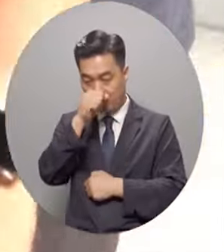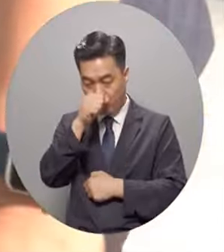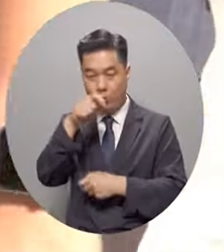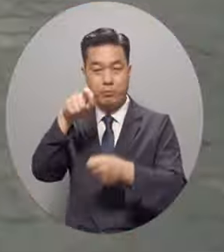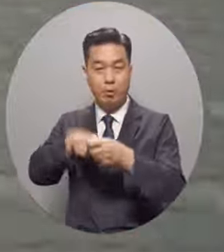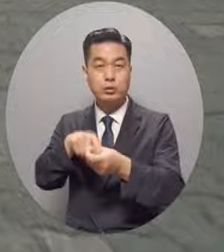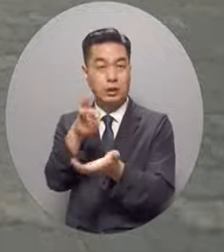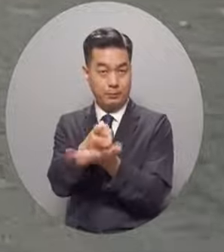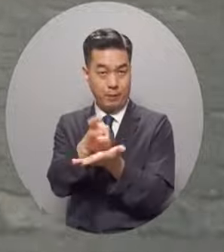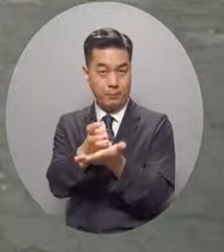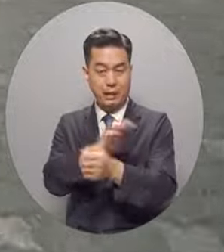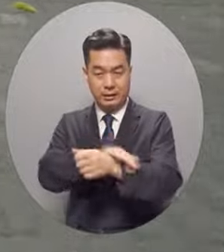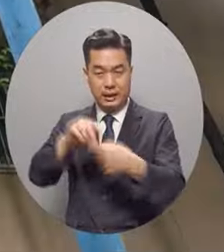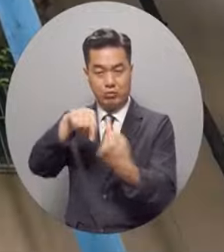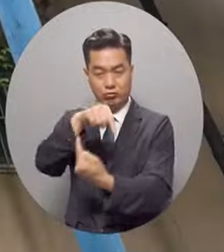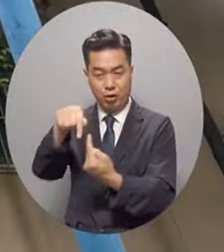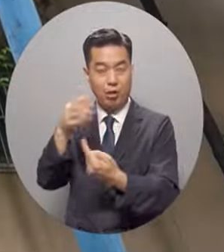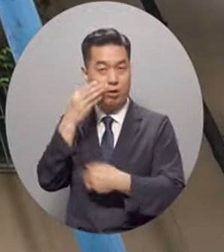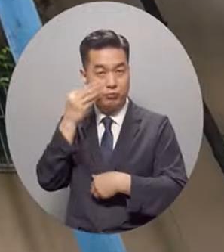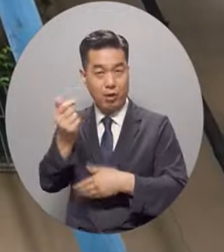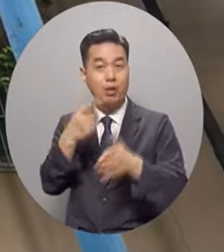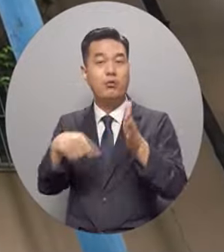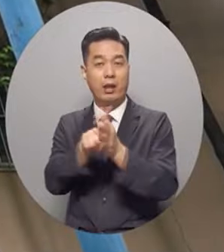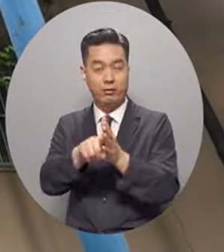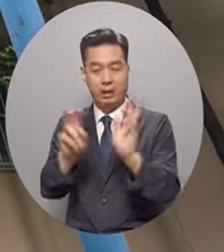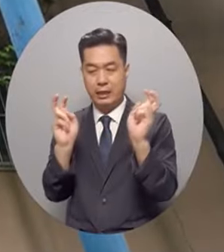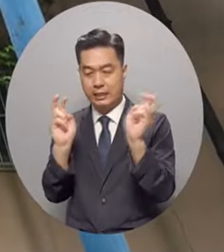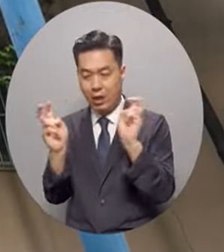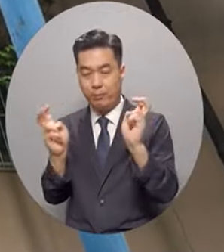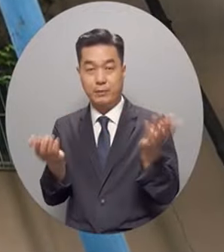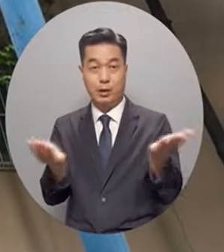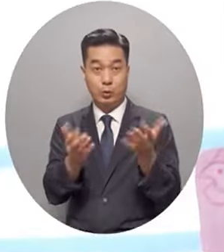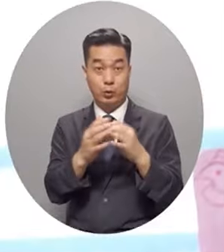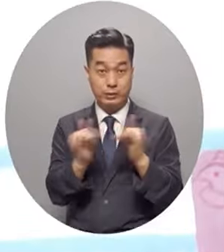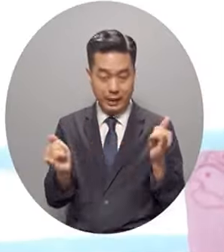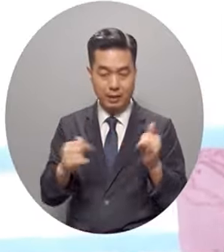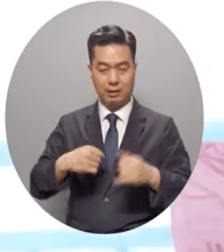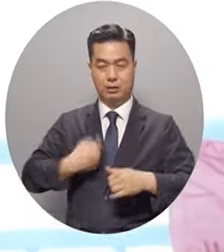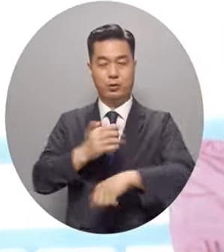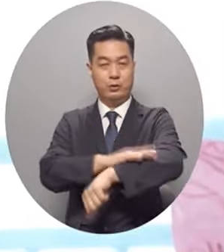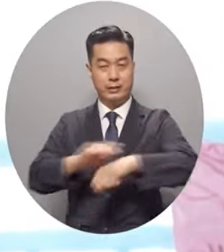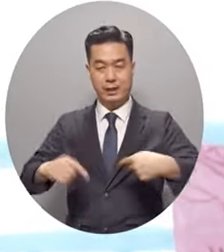제대로 작동되기 위해서는 기업과 노동자 모두 자발적으로 참여할 수